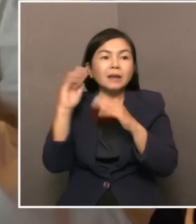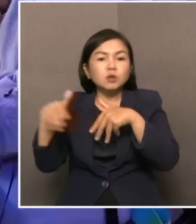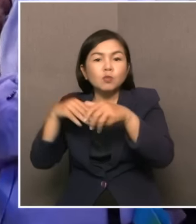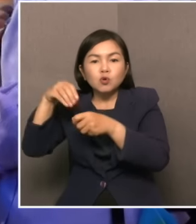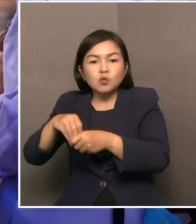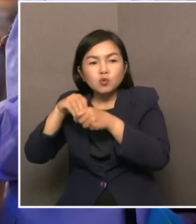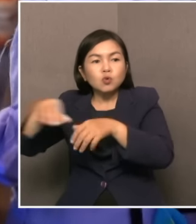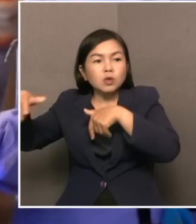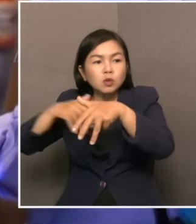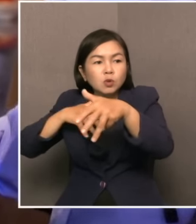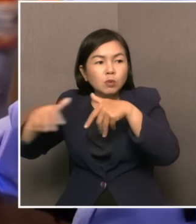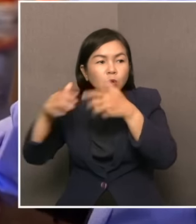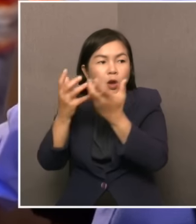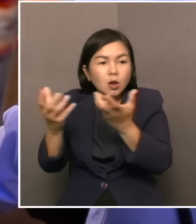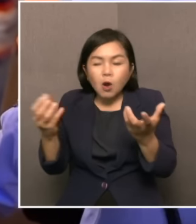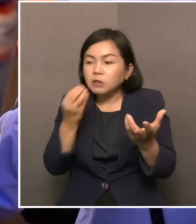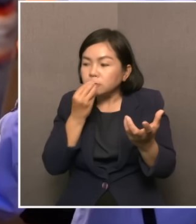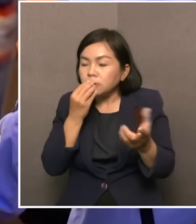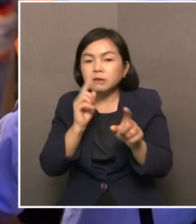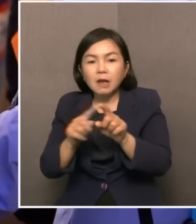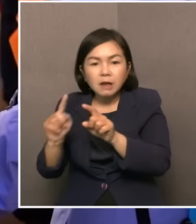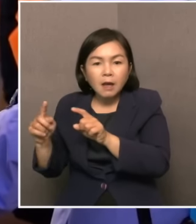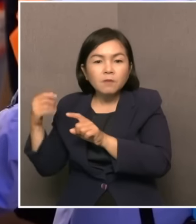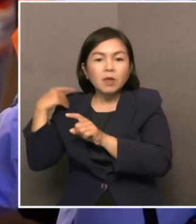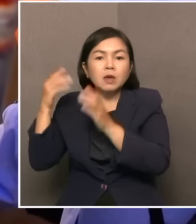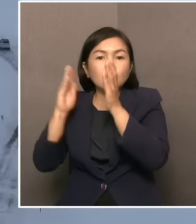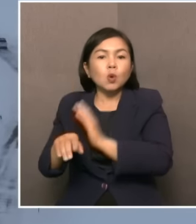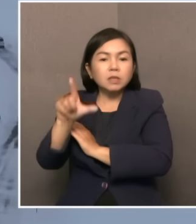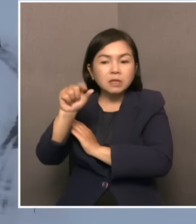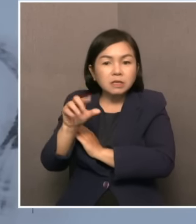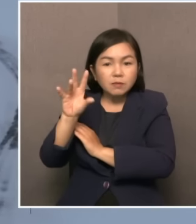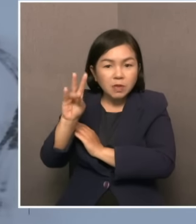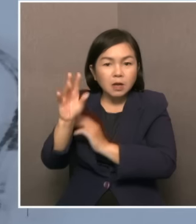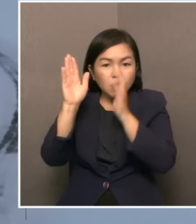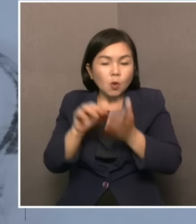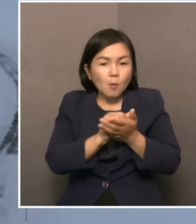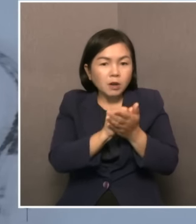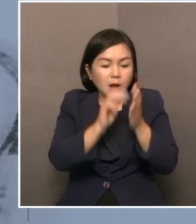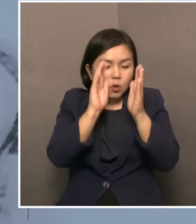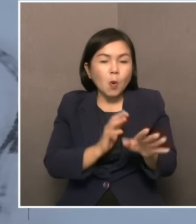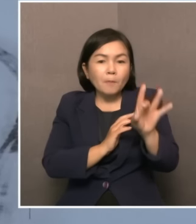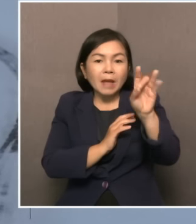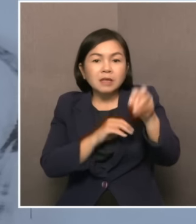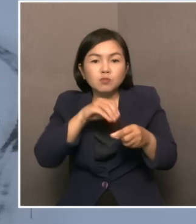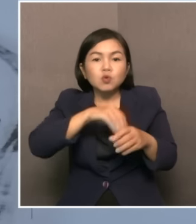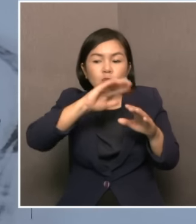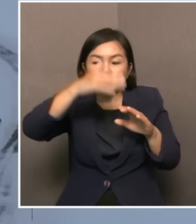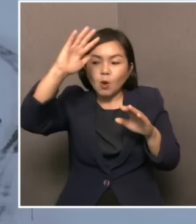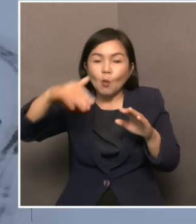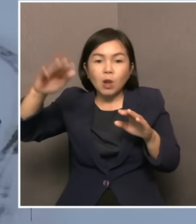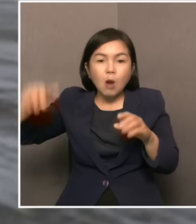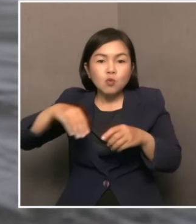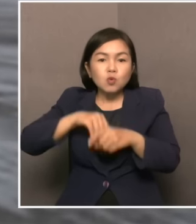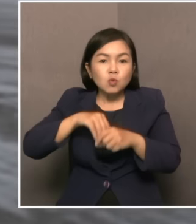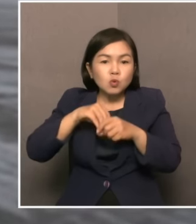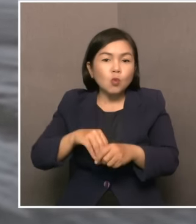เหอหมู่และได้รับสิ่งของจำเป็นนักท่องเที่ยว 27คนพนักงาน 80คนที่ติดอยู่บนภูเขาในพื้นที่